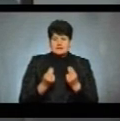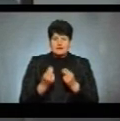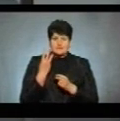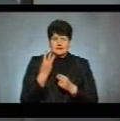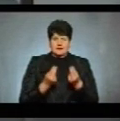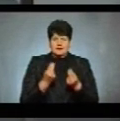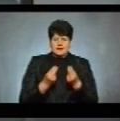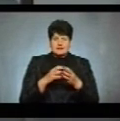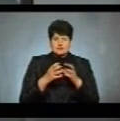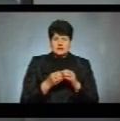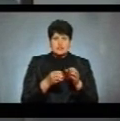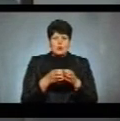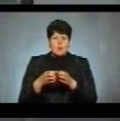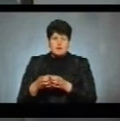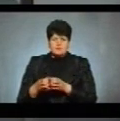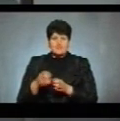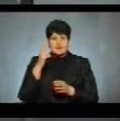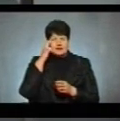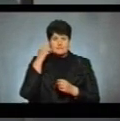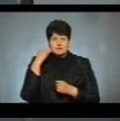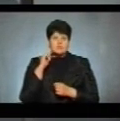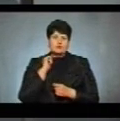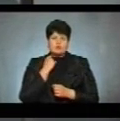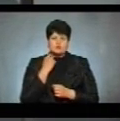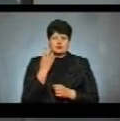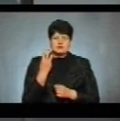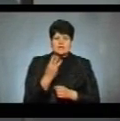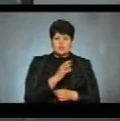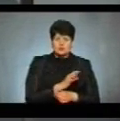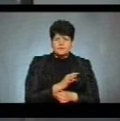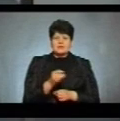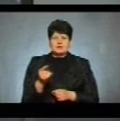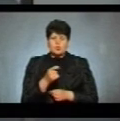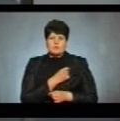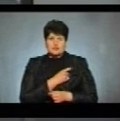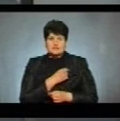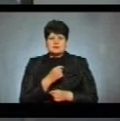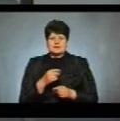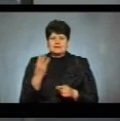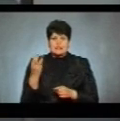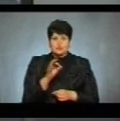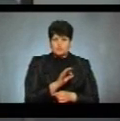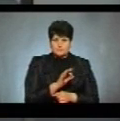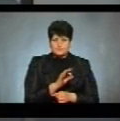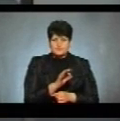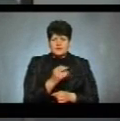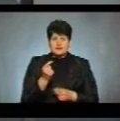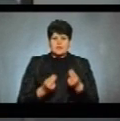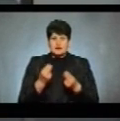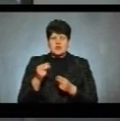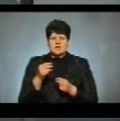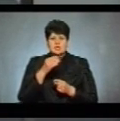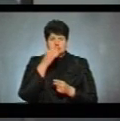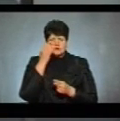гри. Результати команд такі. Київ переміг Кіровоград з рахунком 3-0, Тернопіль-Одеса рахунок теж 3-0 і гра